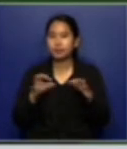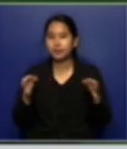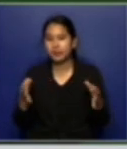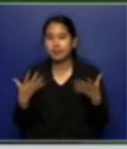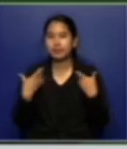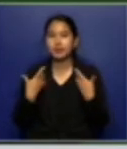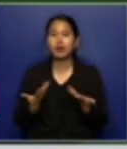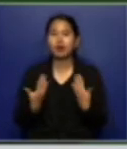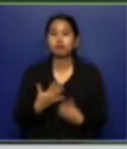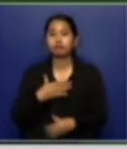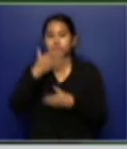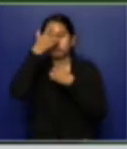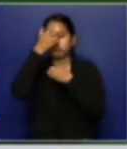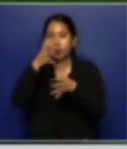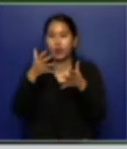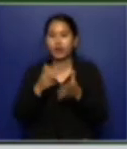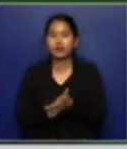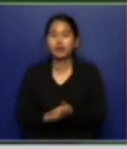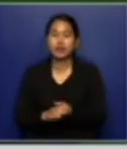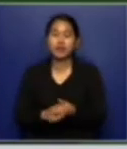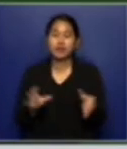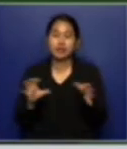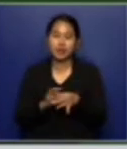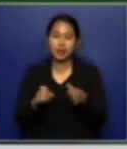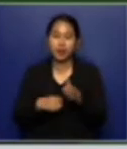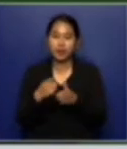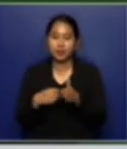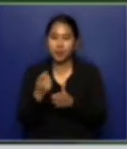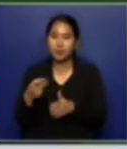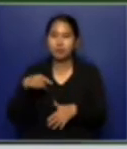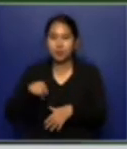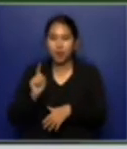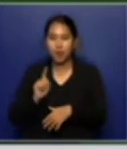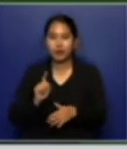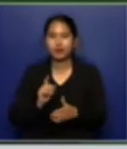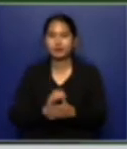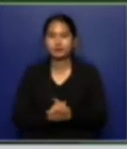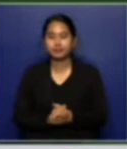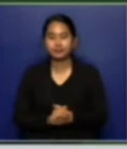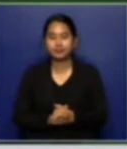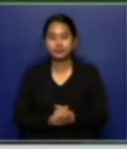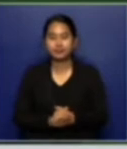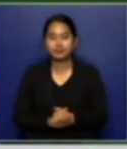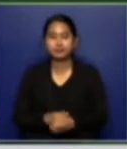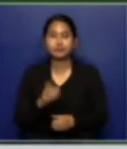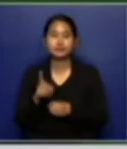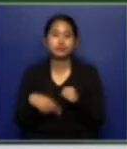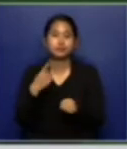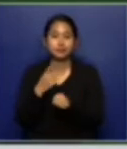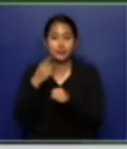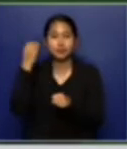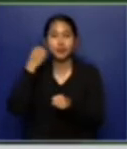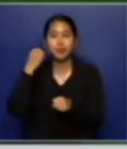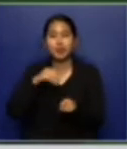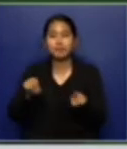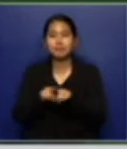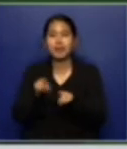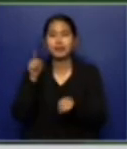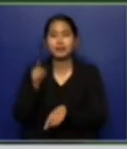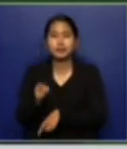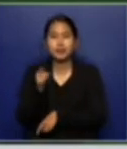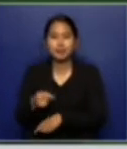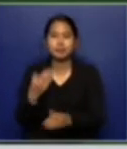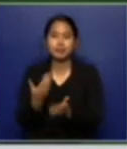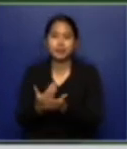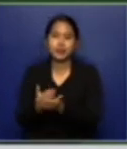จว่าปัจจัยที่ได้รับผลผลิตที่ได้รับนี่มันคืออะไรนะคะเพราะฉะนั้นทุกๆปีเราก็ใช้เหมือนเดิมค่ะใส่งบประมาณลง